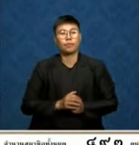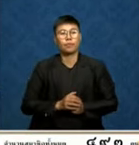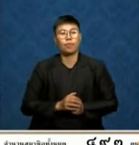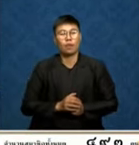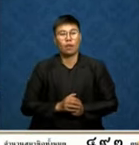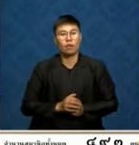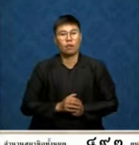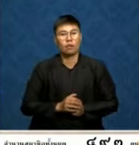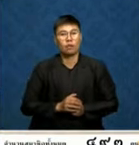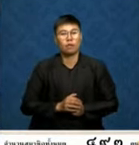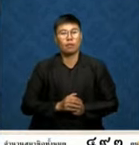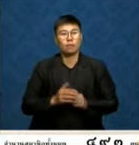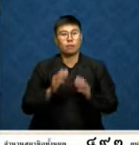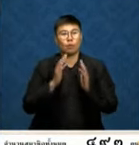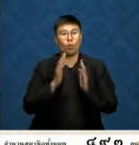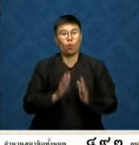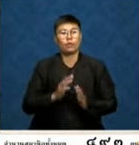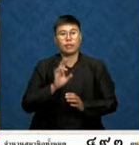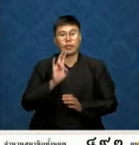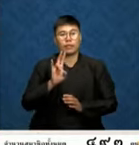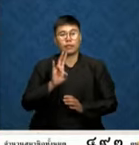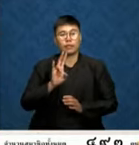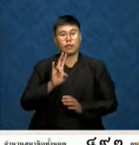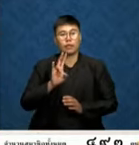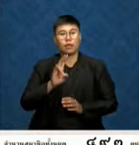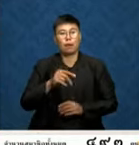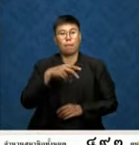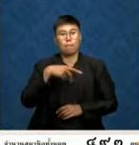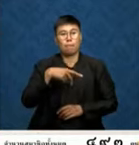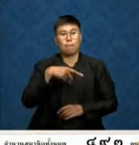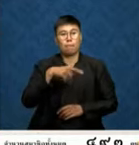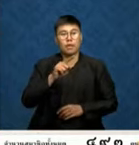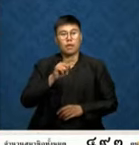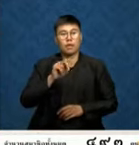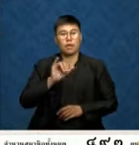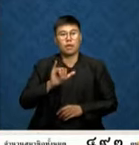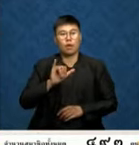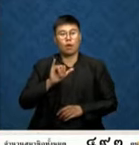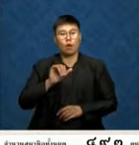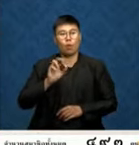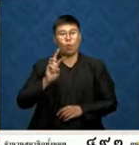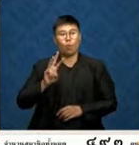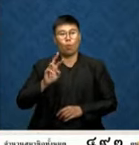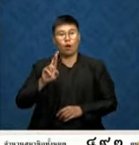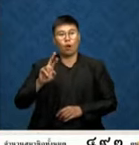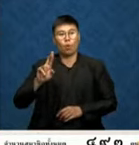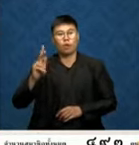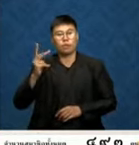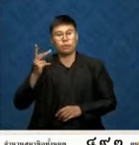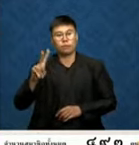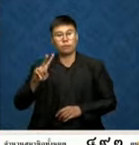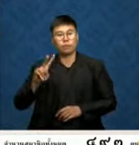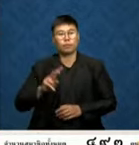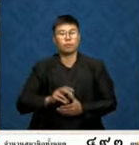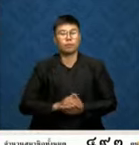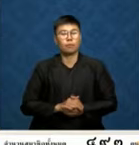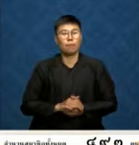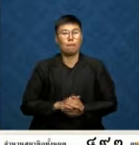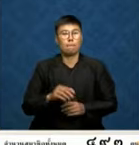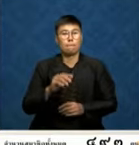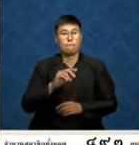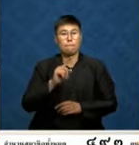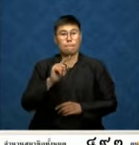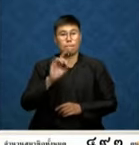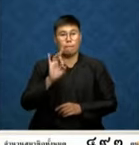พลังงานนะครับ7ท่านปิยวรรณสุขใสผู้อำนวยการฝ่ายกำกับอัตราบริการพลังงาน8ท่